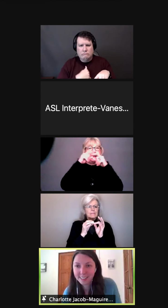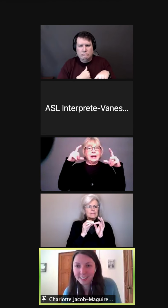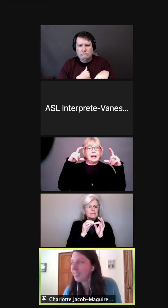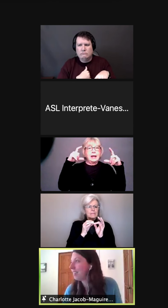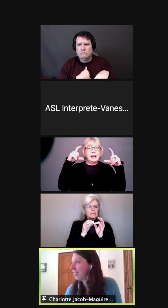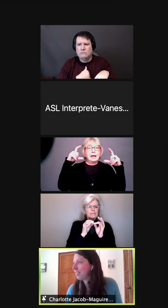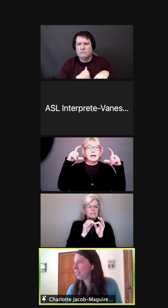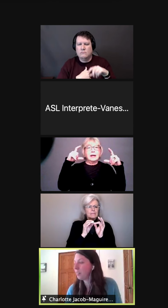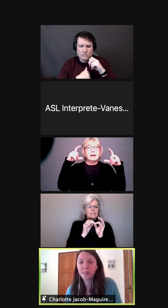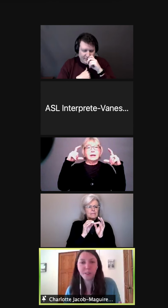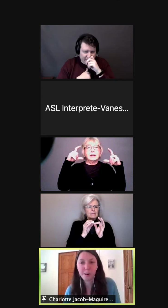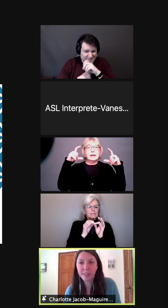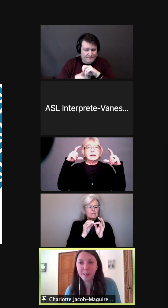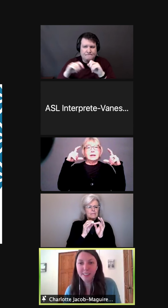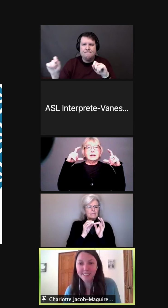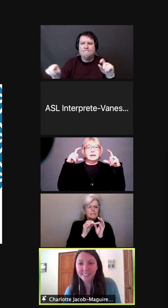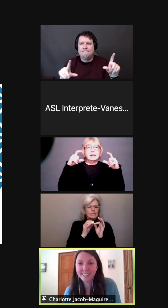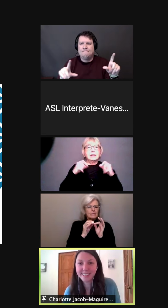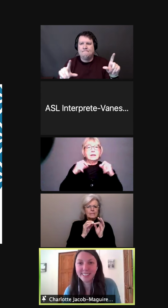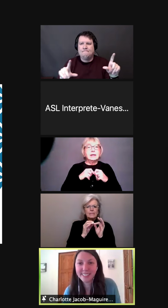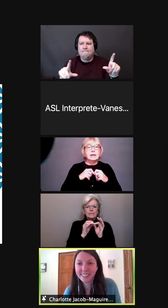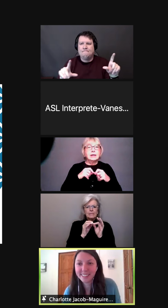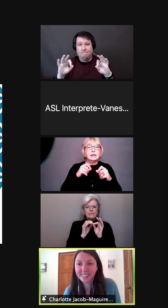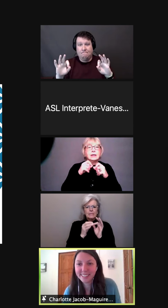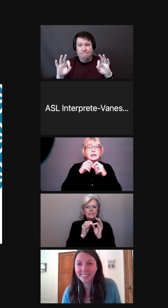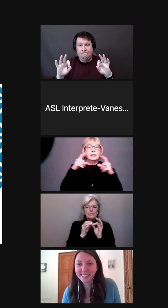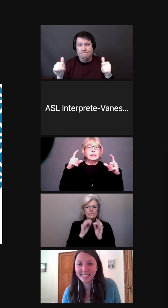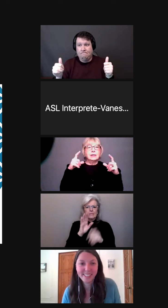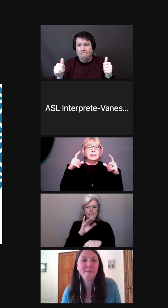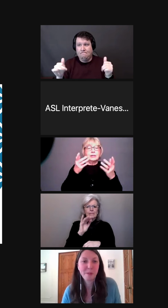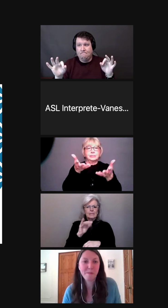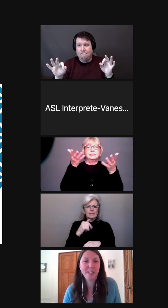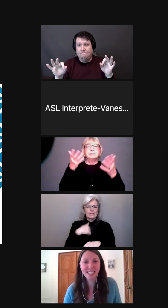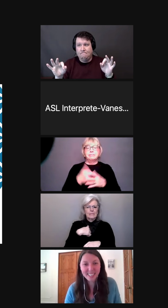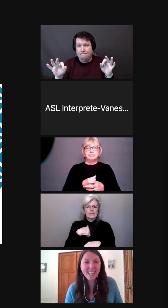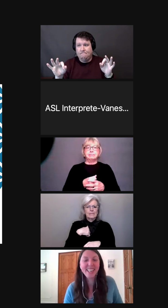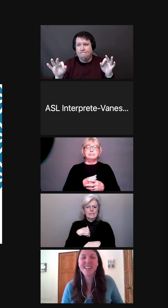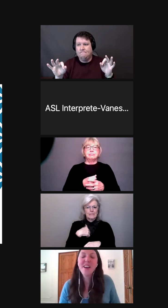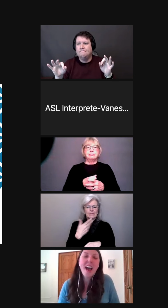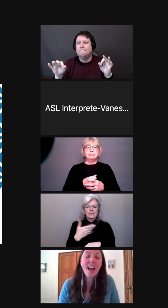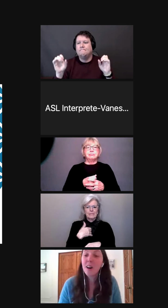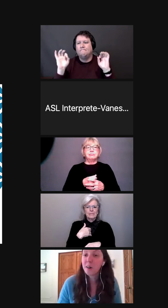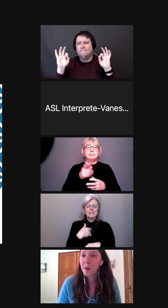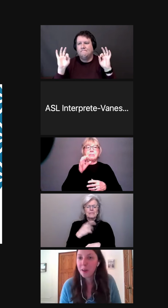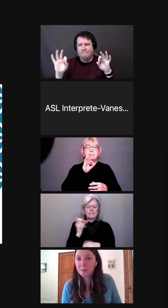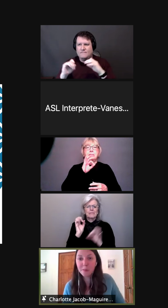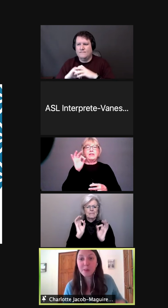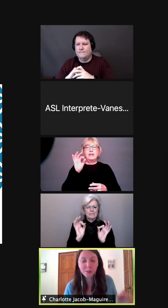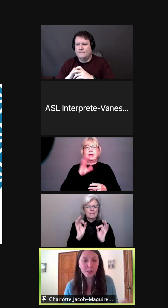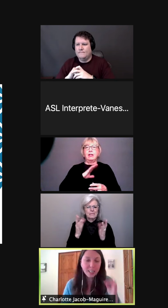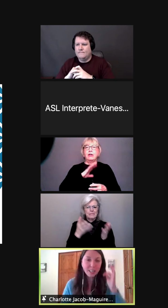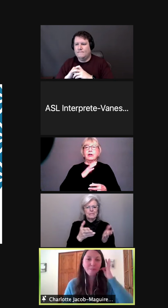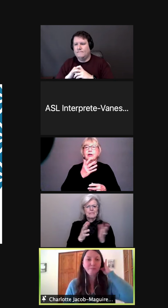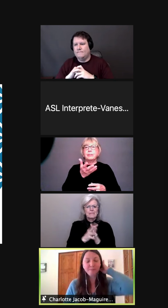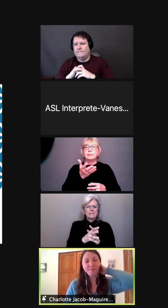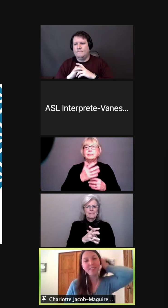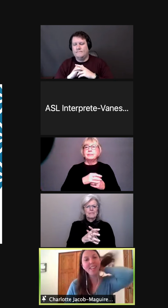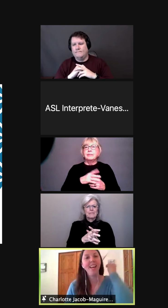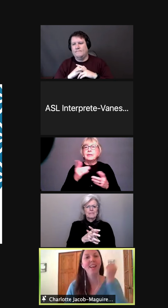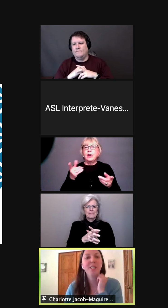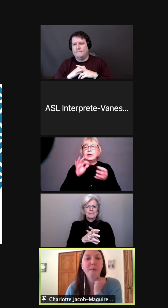encore? est-ce que vous à Voilà. Yes. C'est parfait. Alors, bonjour.